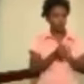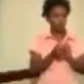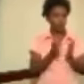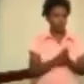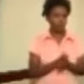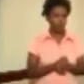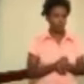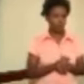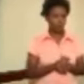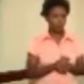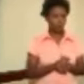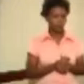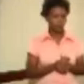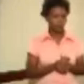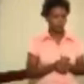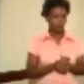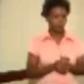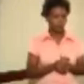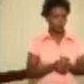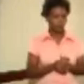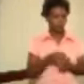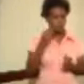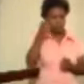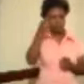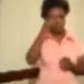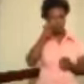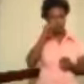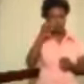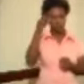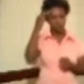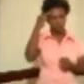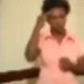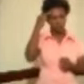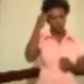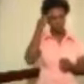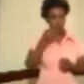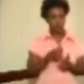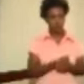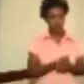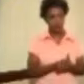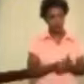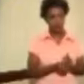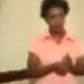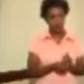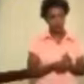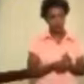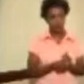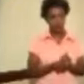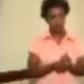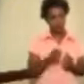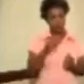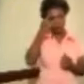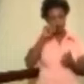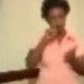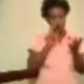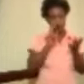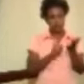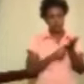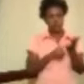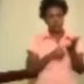vous plaît. Eh bien, pour une fois, je suis d'accord avec Michel Martelly, la négociation. S'il vous plaît, s'il la vous plaît. La négociation, pensez